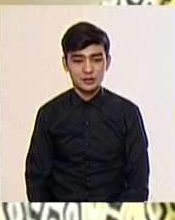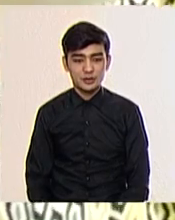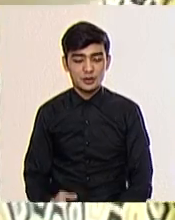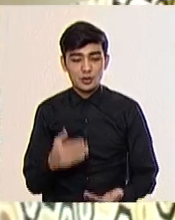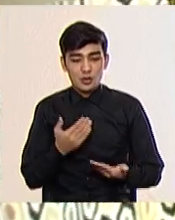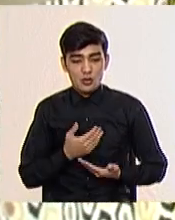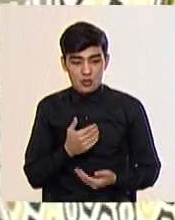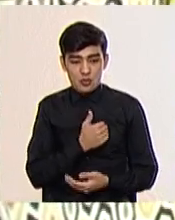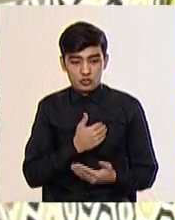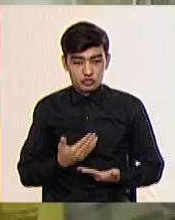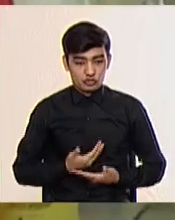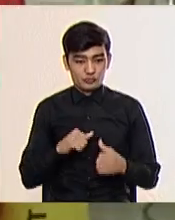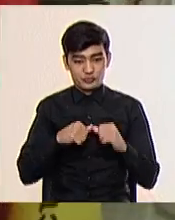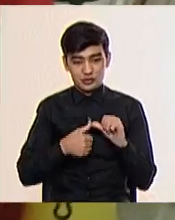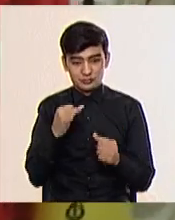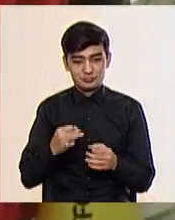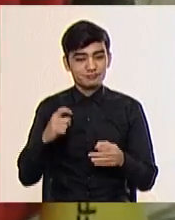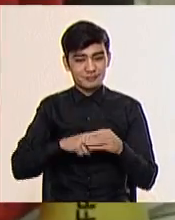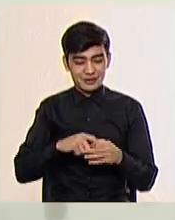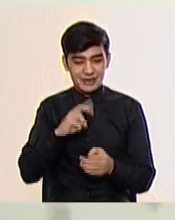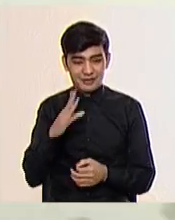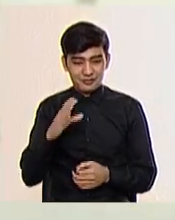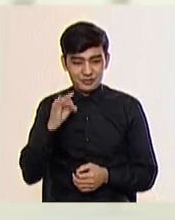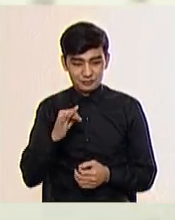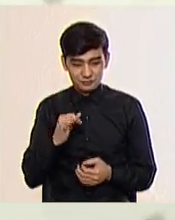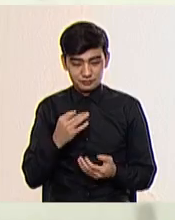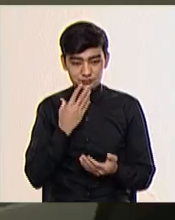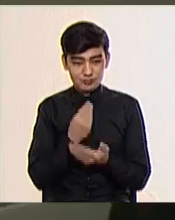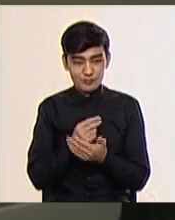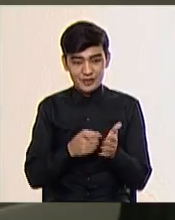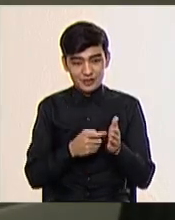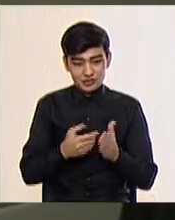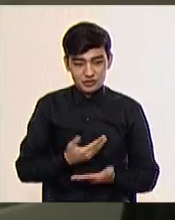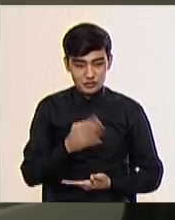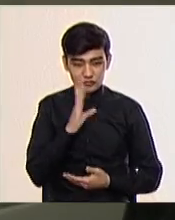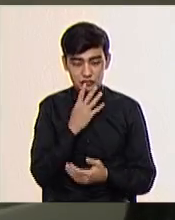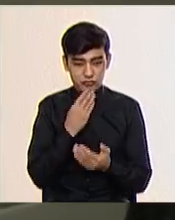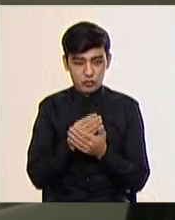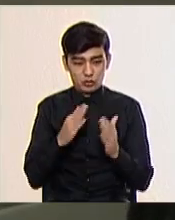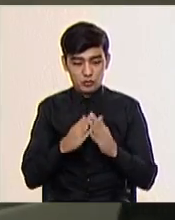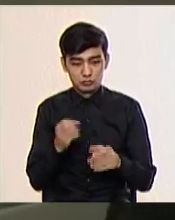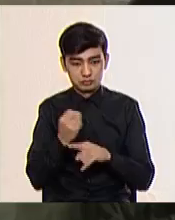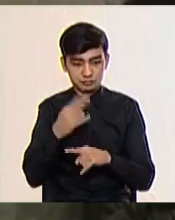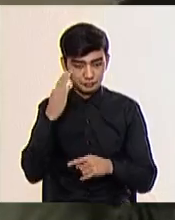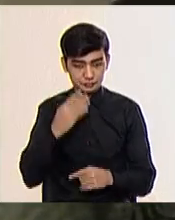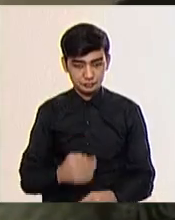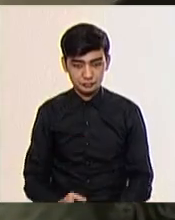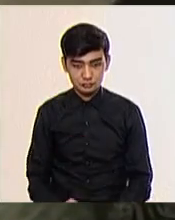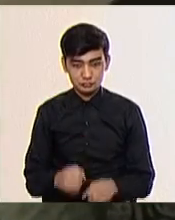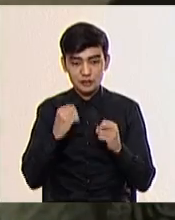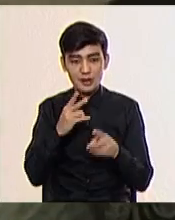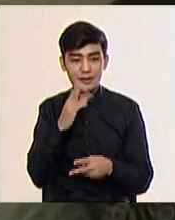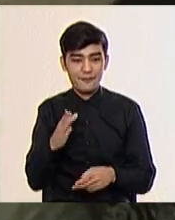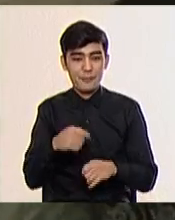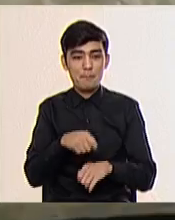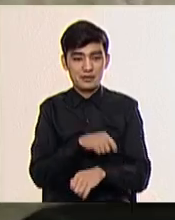Хочешь жить вечно? Перепиши квартиру. Жительницу Караганды выселяют из собственного жилья. Мы не понимали, мы как слепые котята. Как квадратные